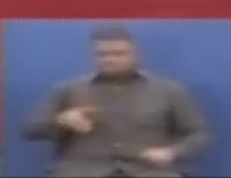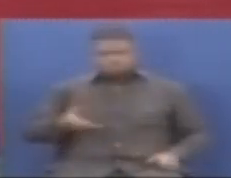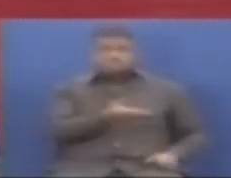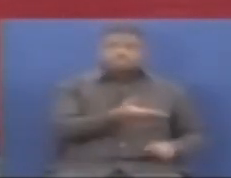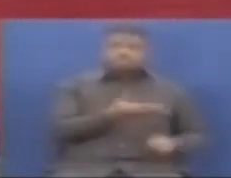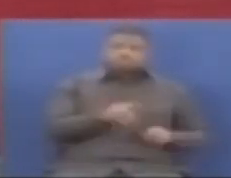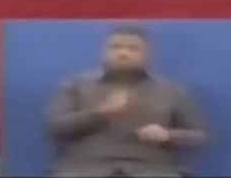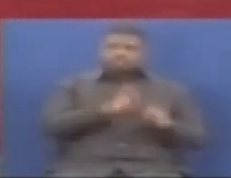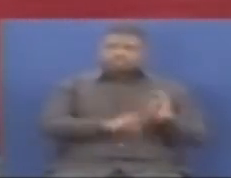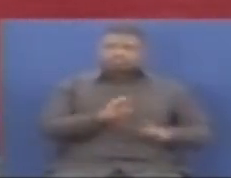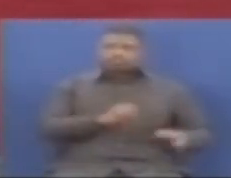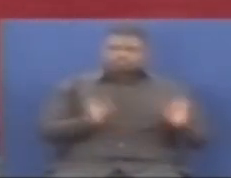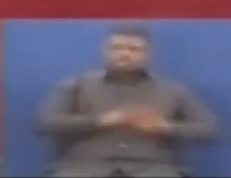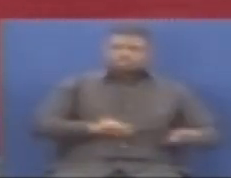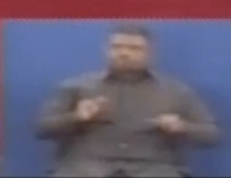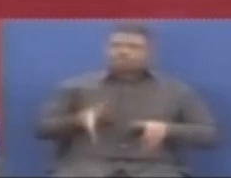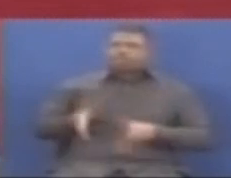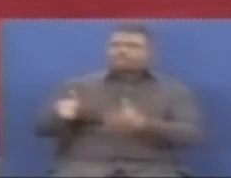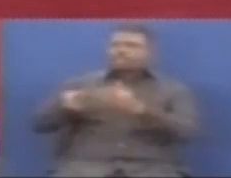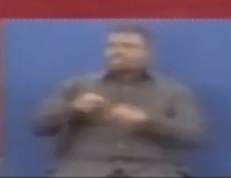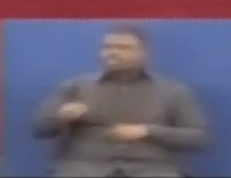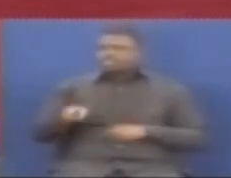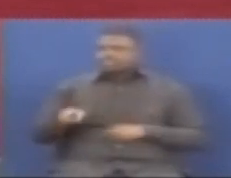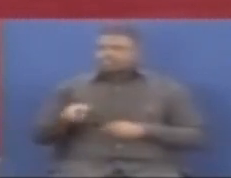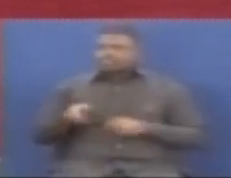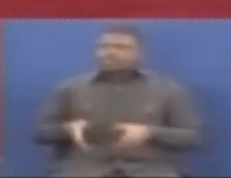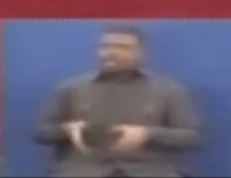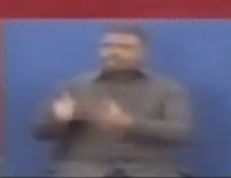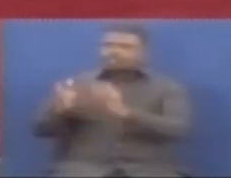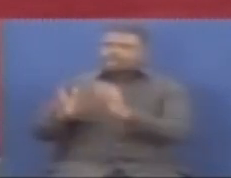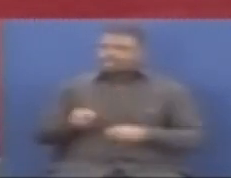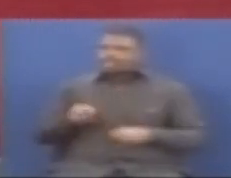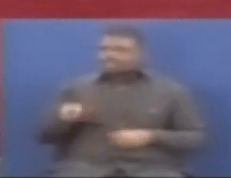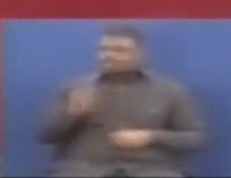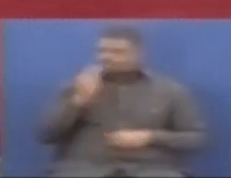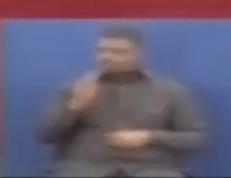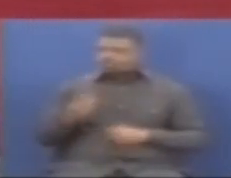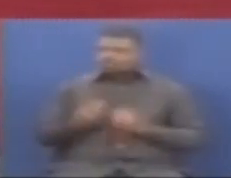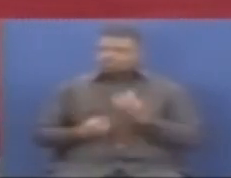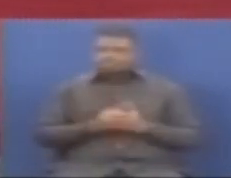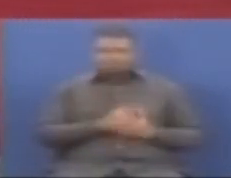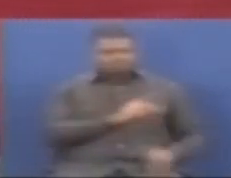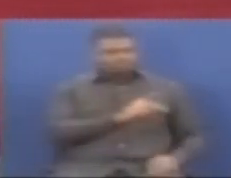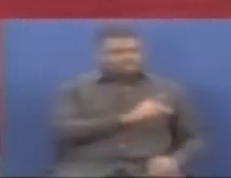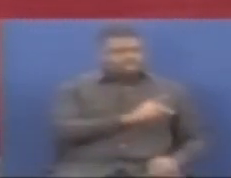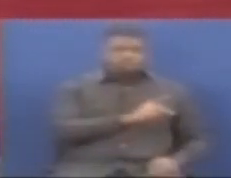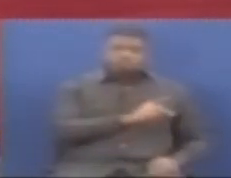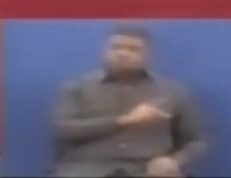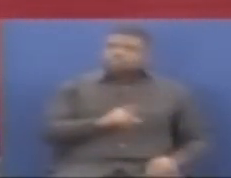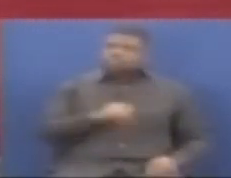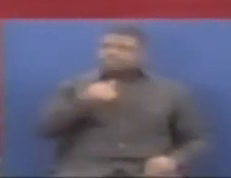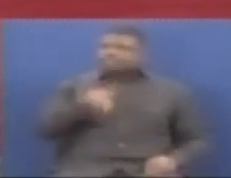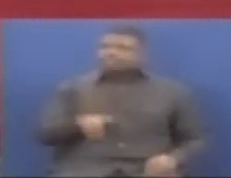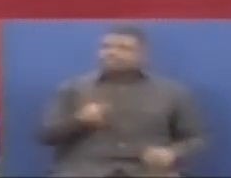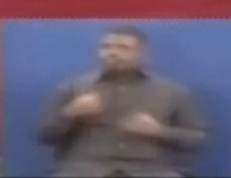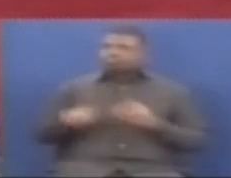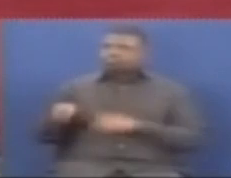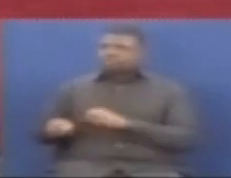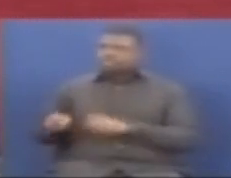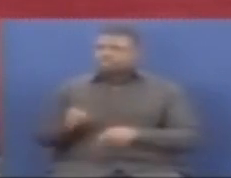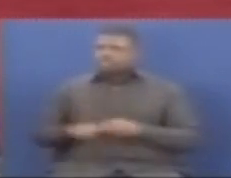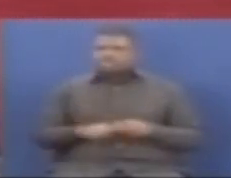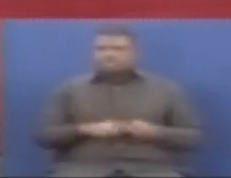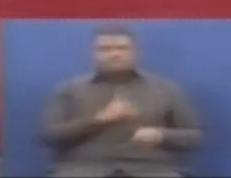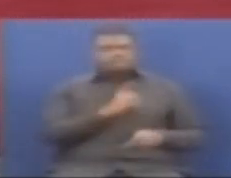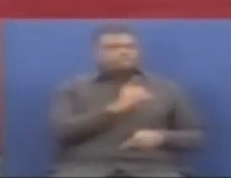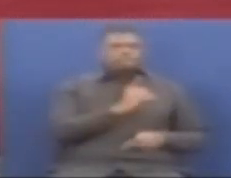Asante mheshimiwa naibu spika kwa kunipa nafasi niweze kuuliza swali dogo la nyongeza. Sera ya wizara hii ni kuunganisha mikoa na mikoa kwa